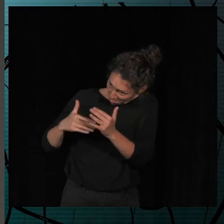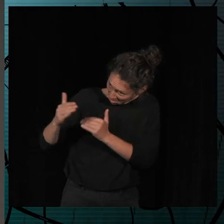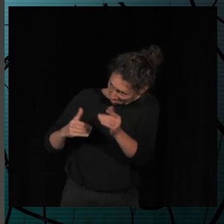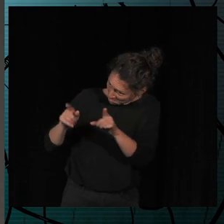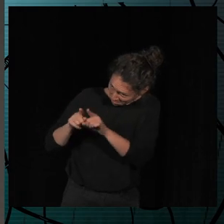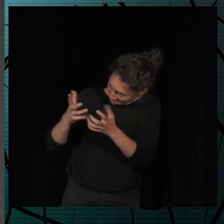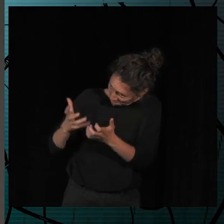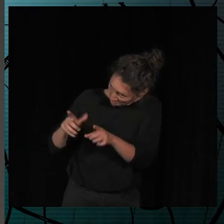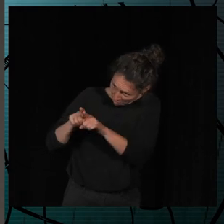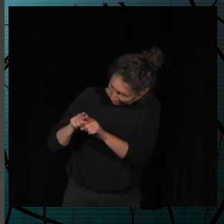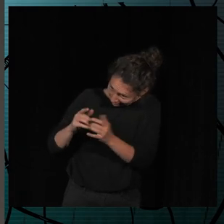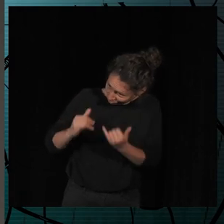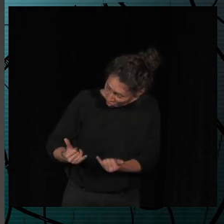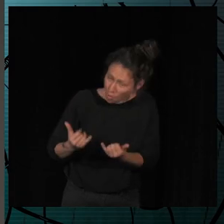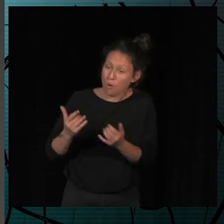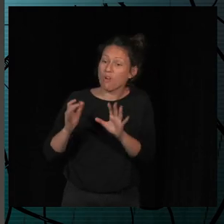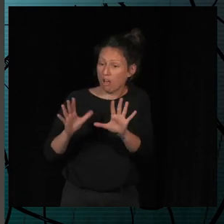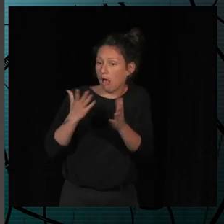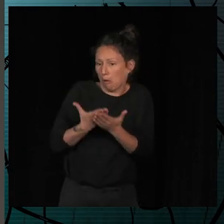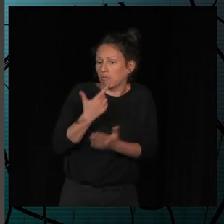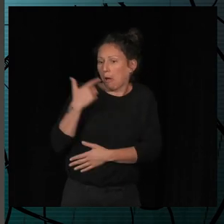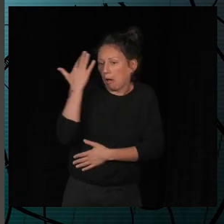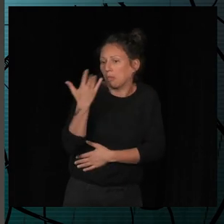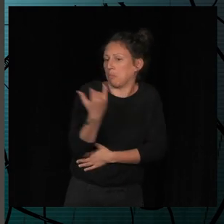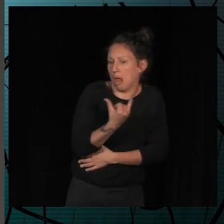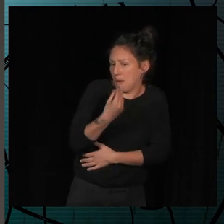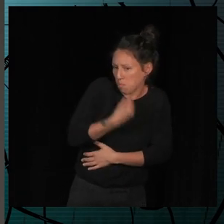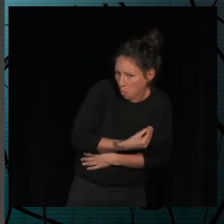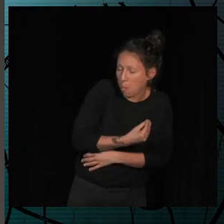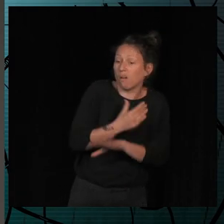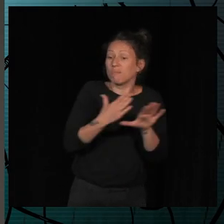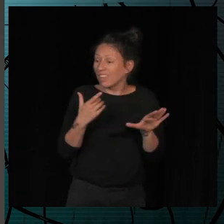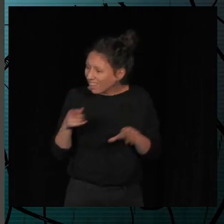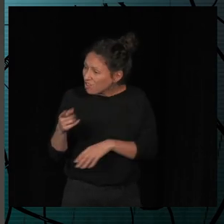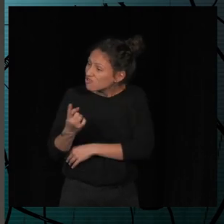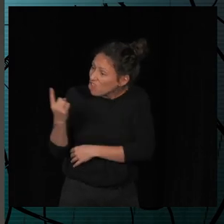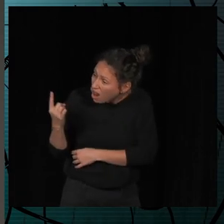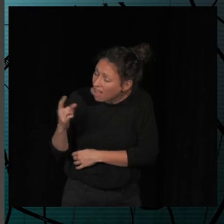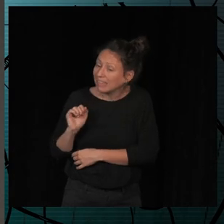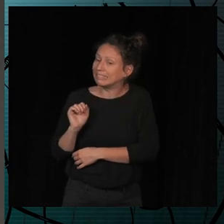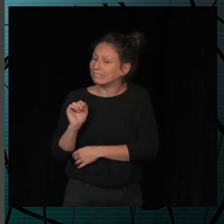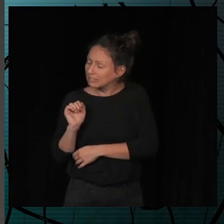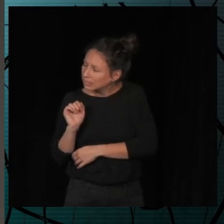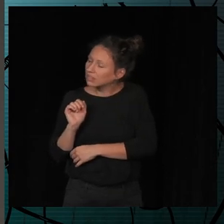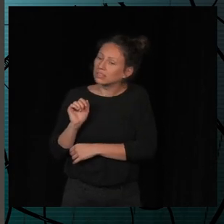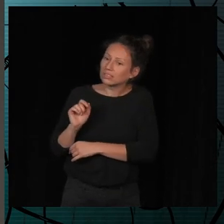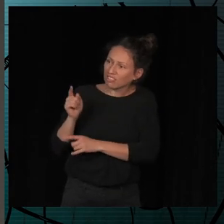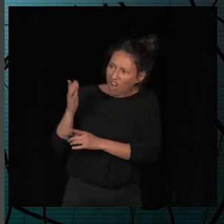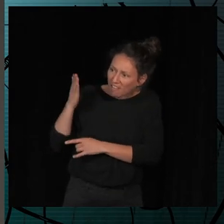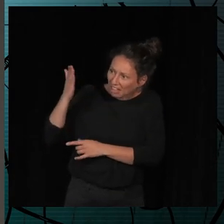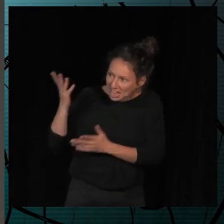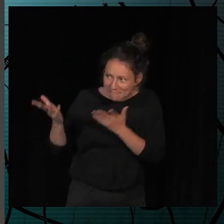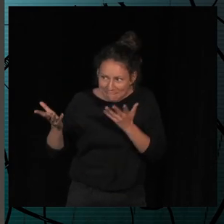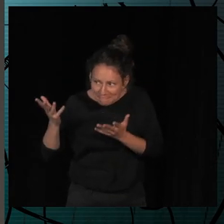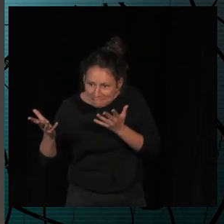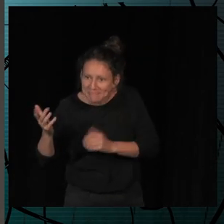contre si c'est un joueur qui joue tout seul qui refuse de penser à son avenir et qui a peu de socialisation là il faut s'en inquiéter